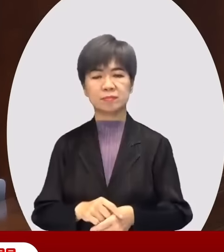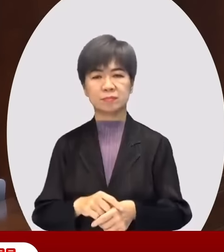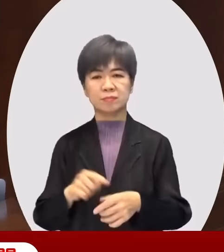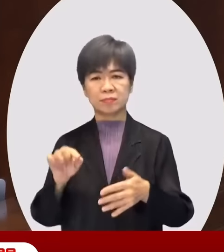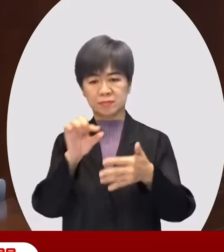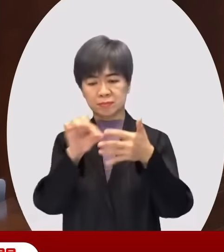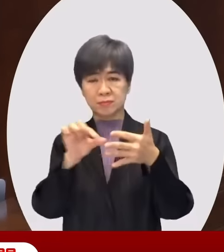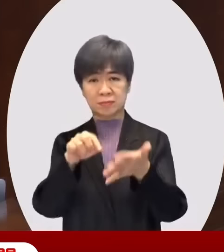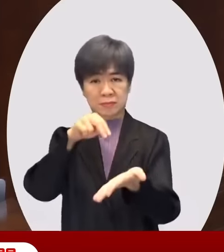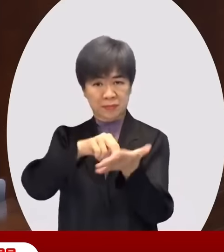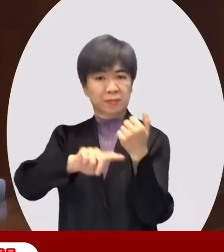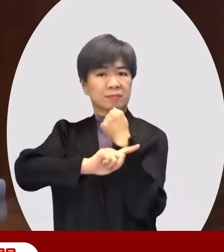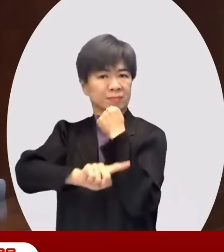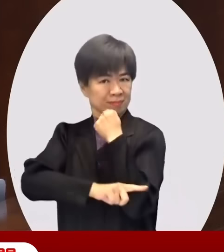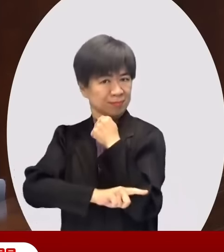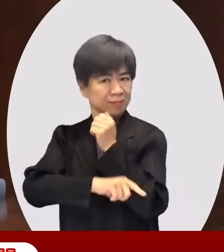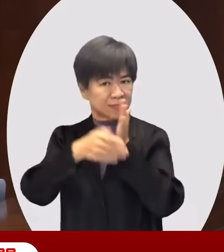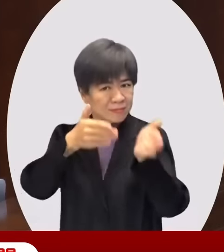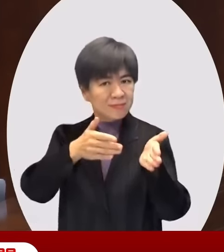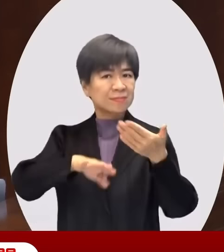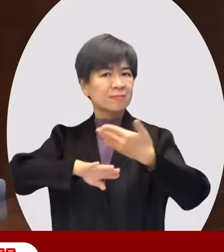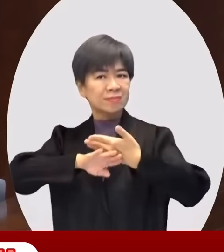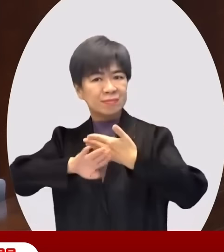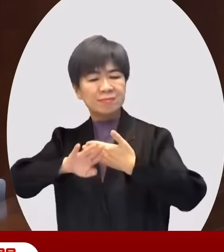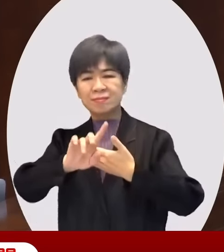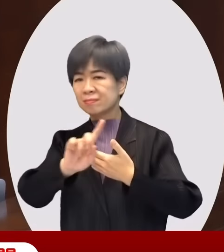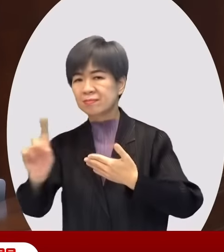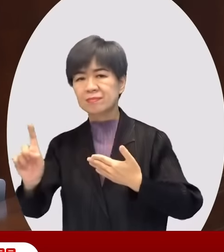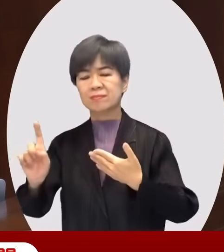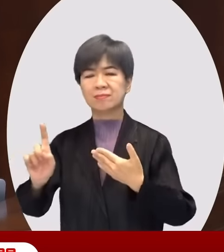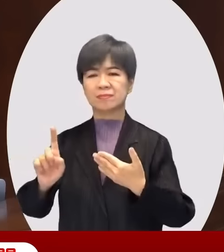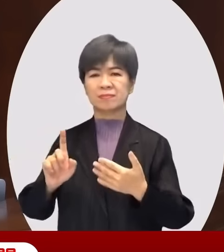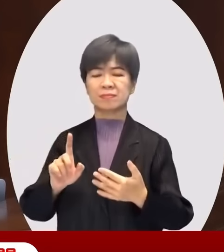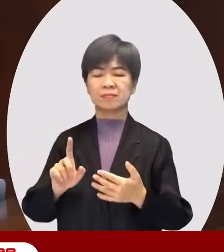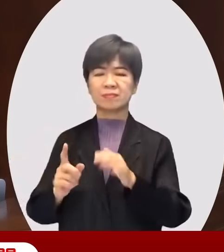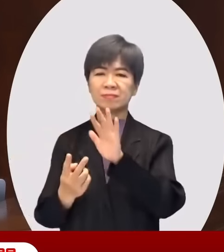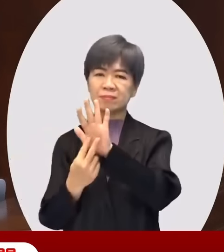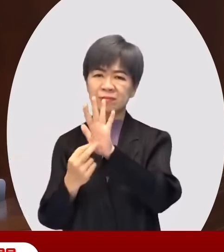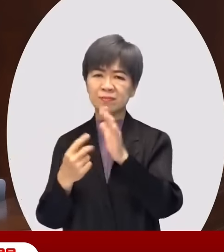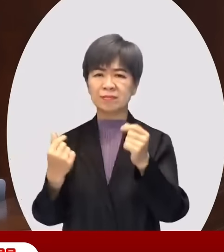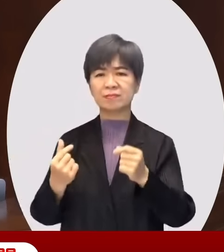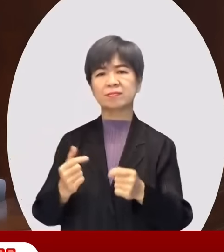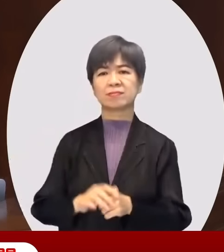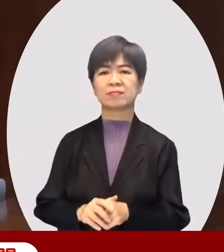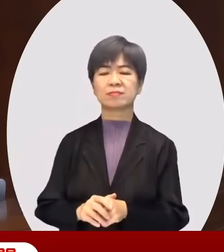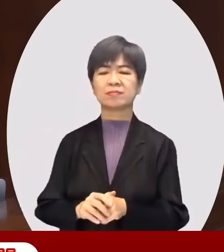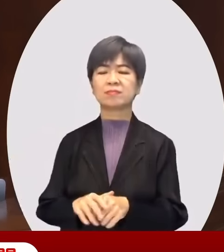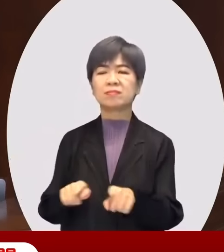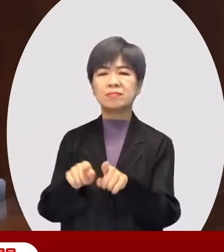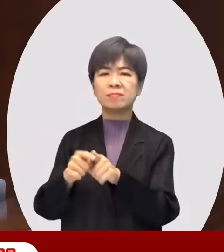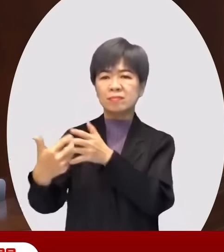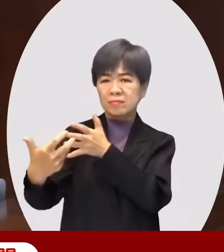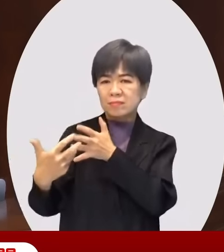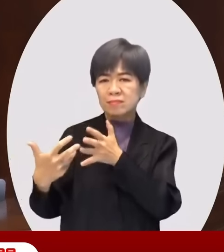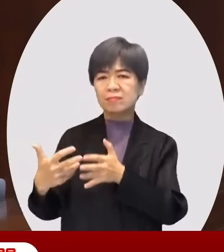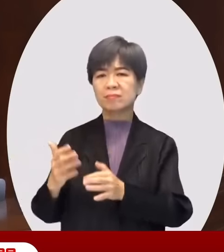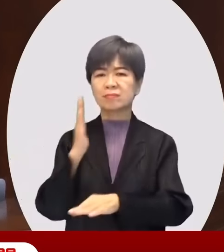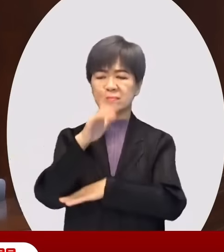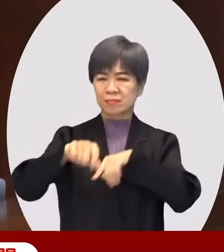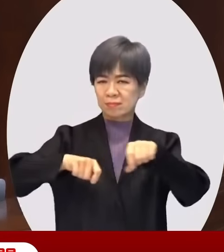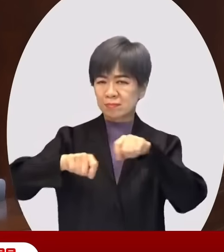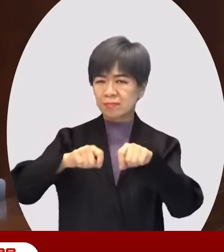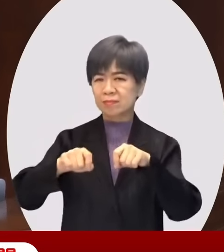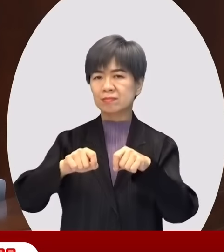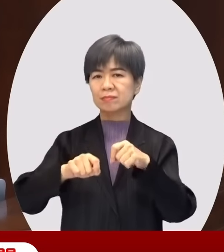内容，别忘了是立法的问题，不是其他相对的，例如跟与质询或例如其他政